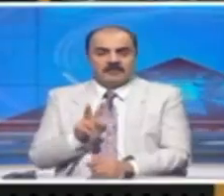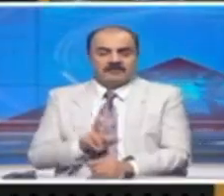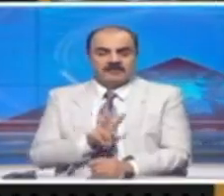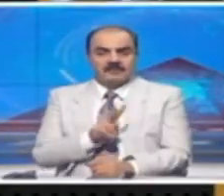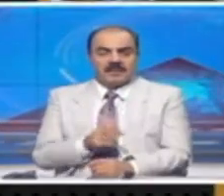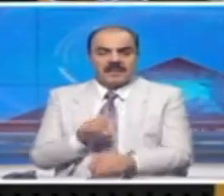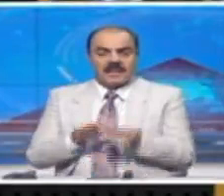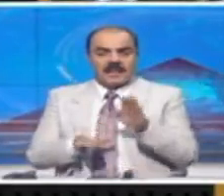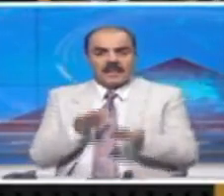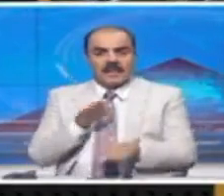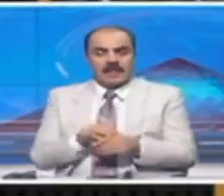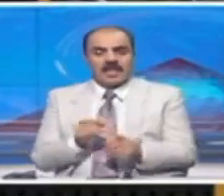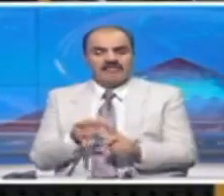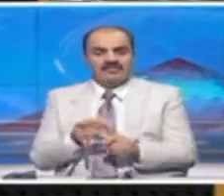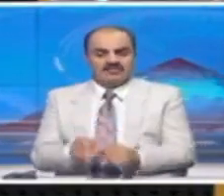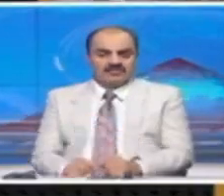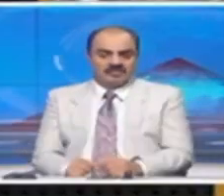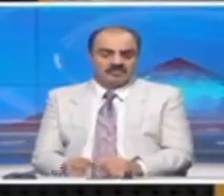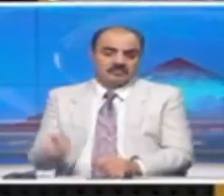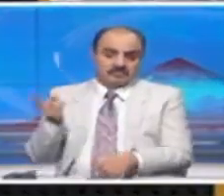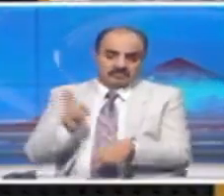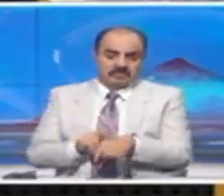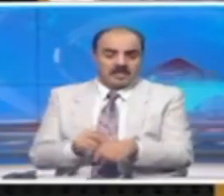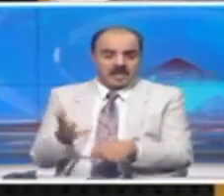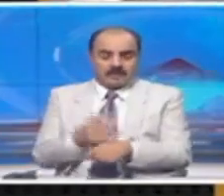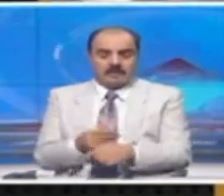277 كيلوغرام من مخدر الحشيش وقرابة